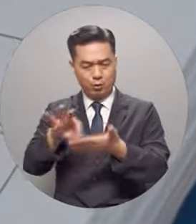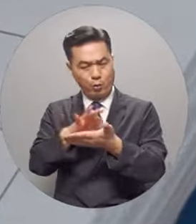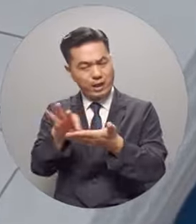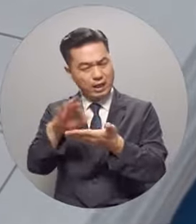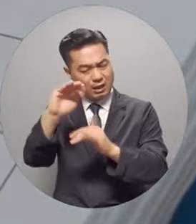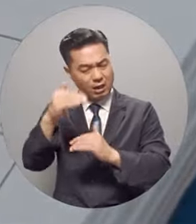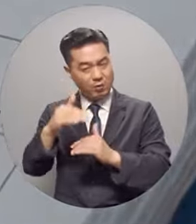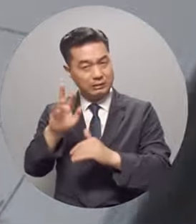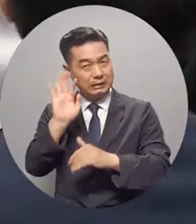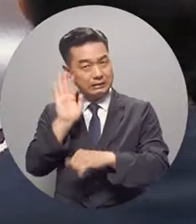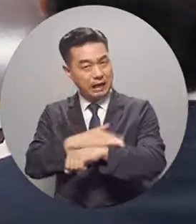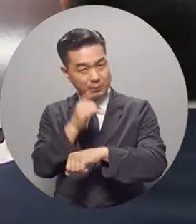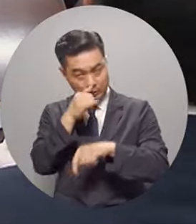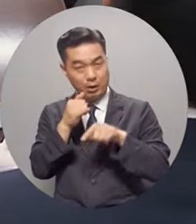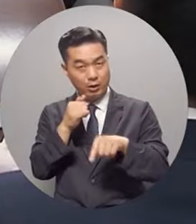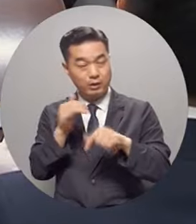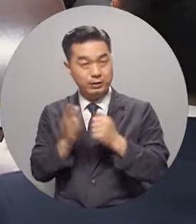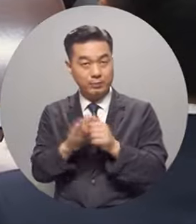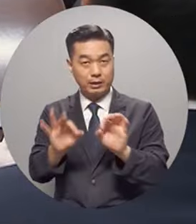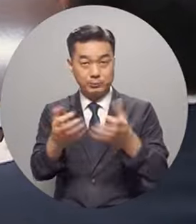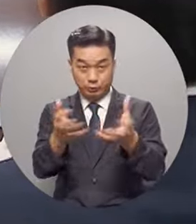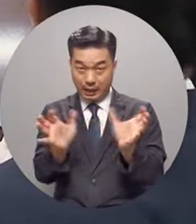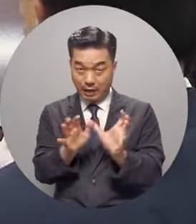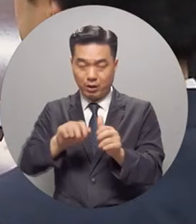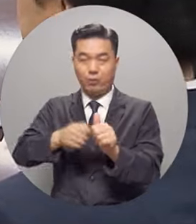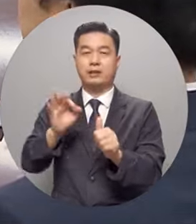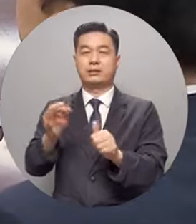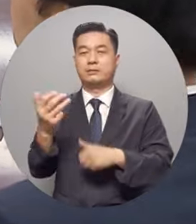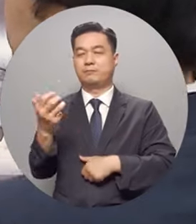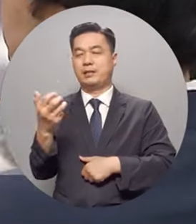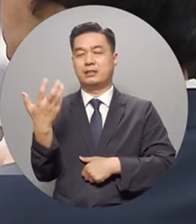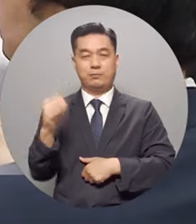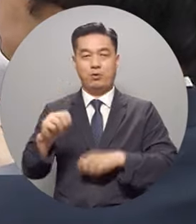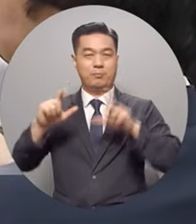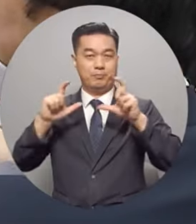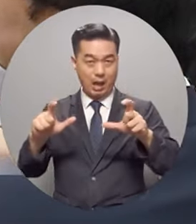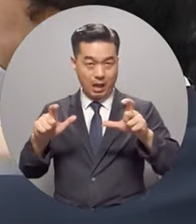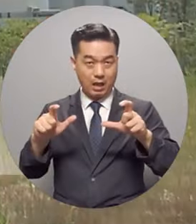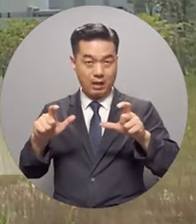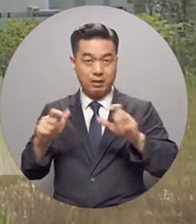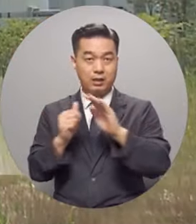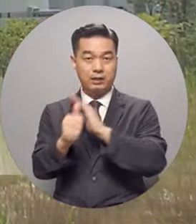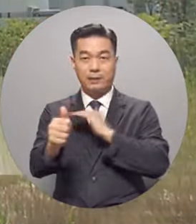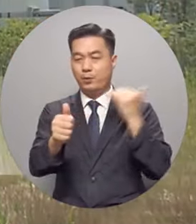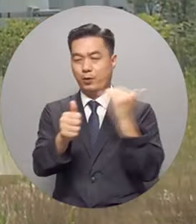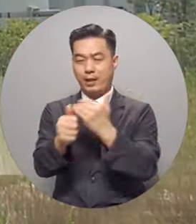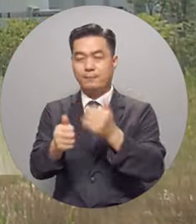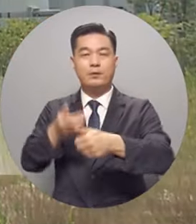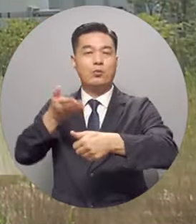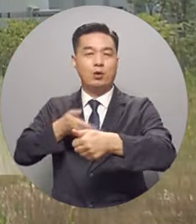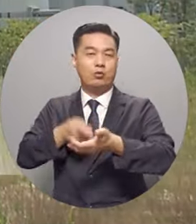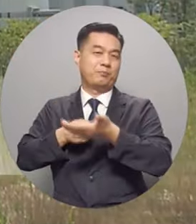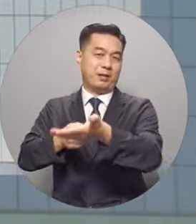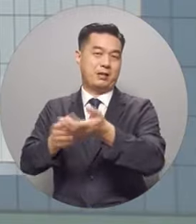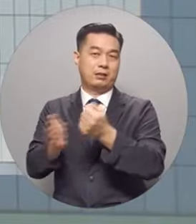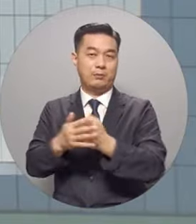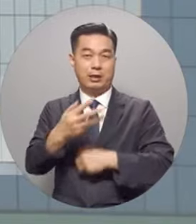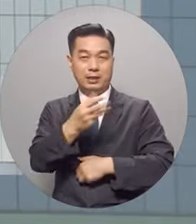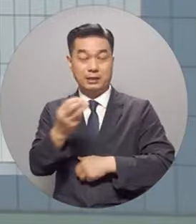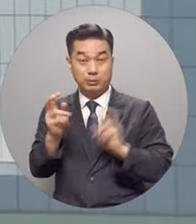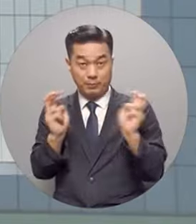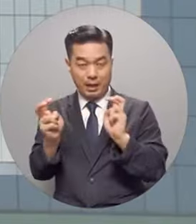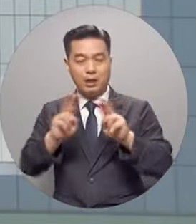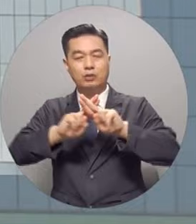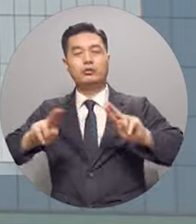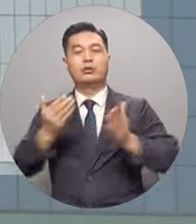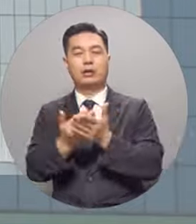판단했습니다 이에 따라 금융당국이 과징금 80억 원을 부과하고 의사 해임도 권고하자 삼성측은이를 취소해